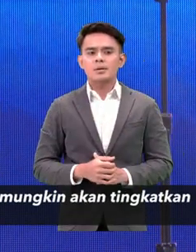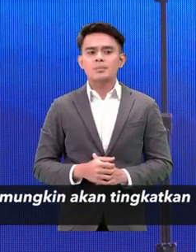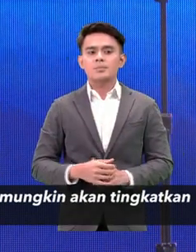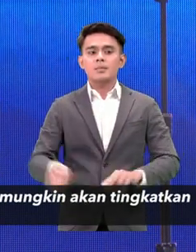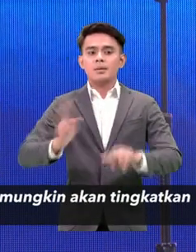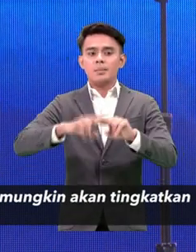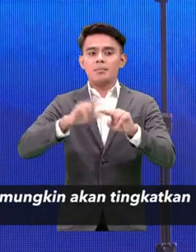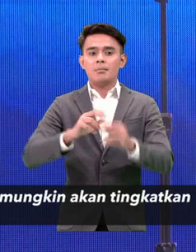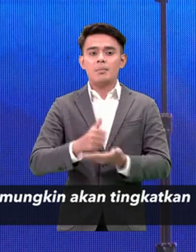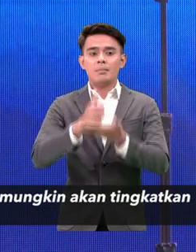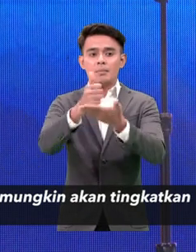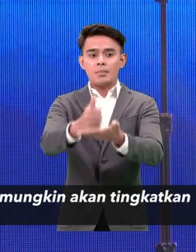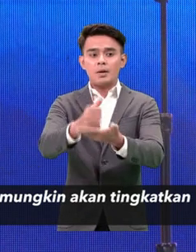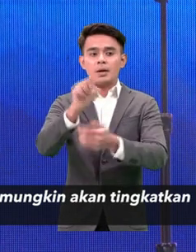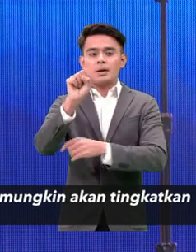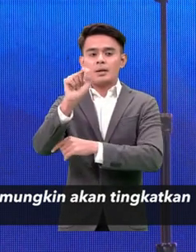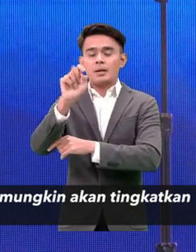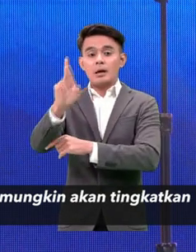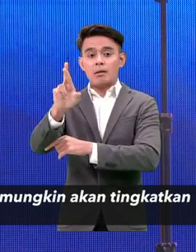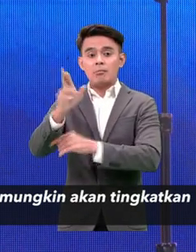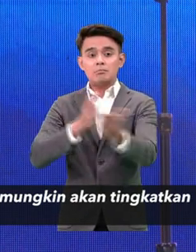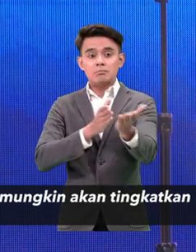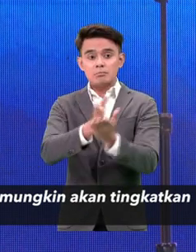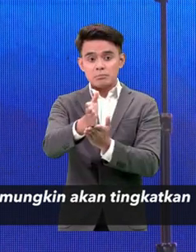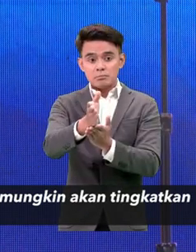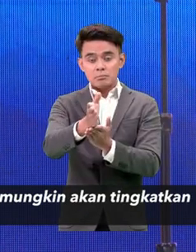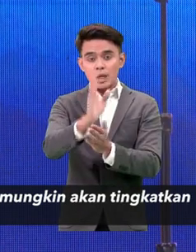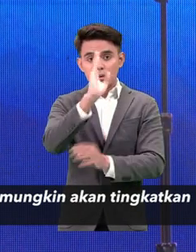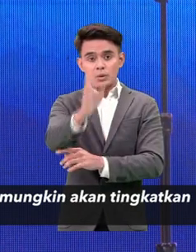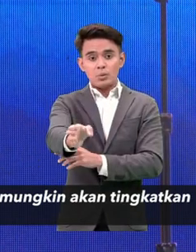STR, Rahmah, directly.